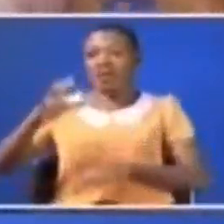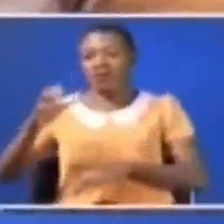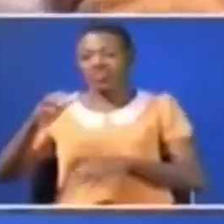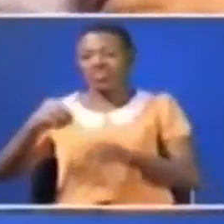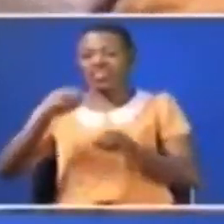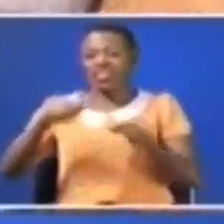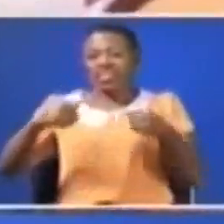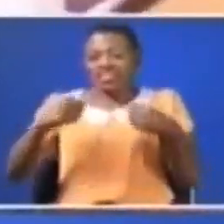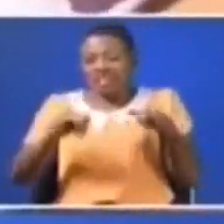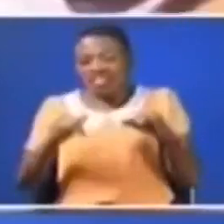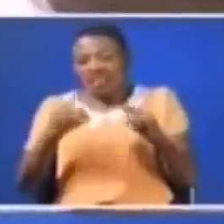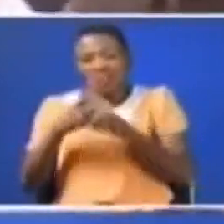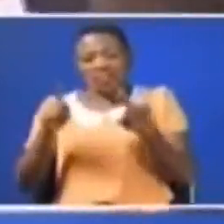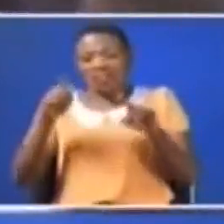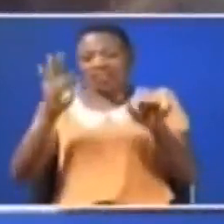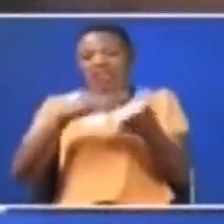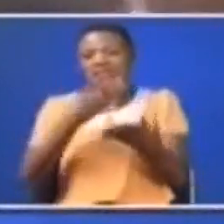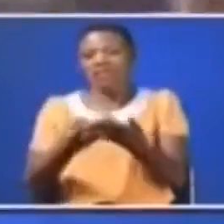zikiambulia patupu.